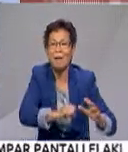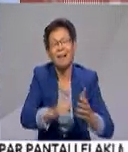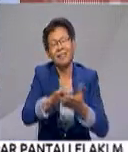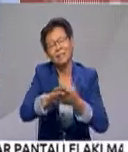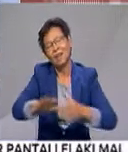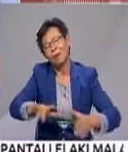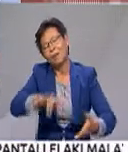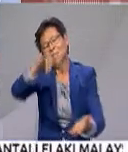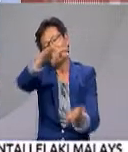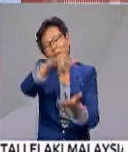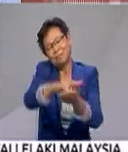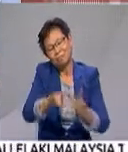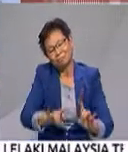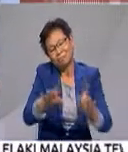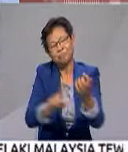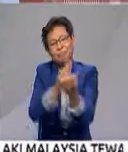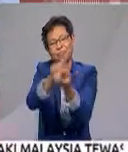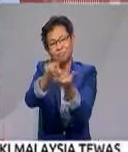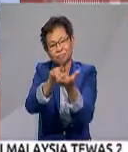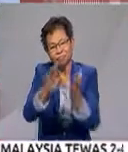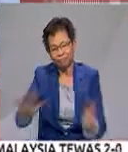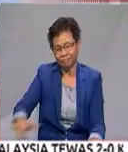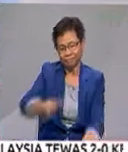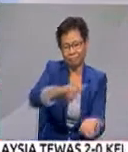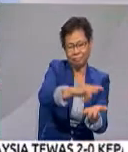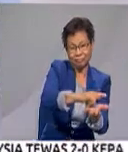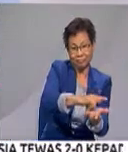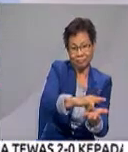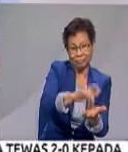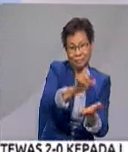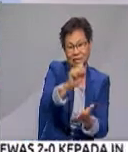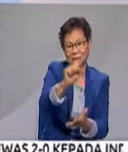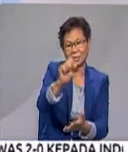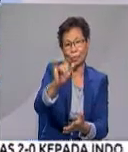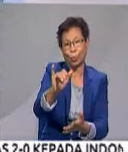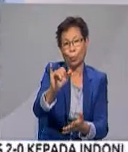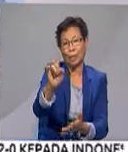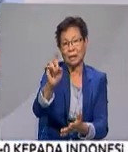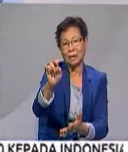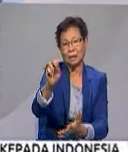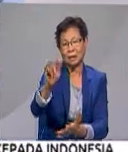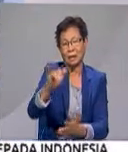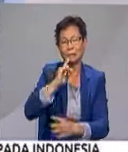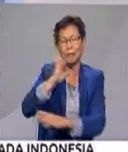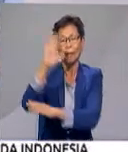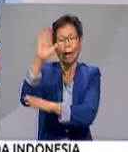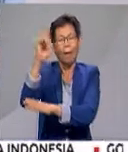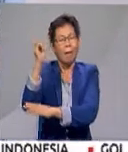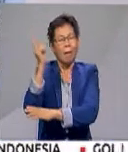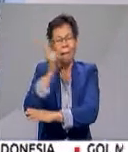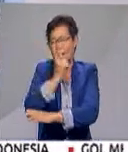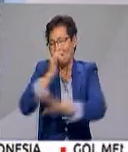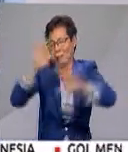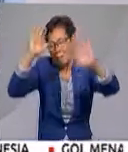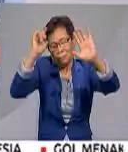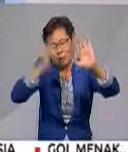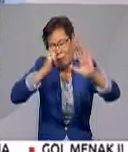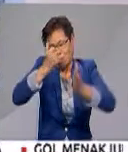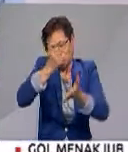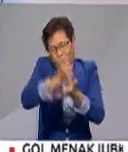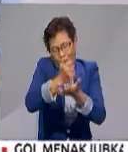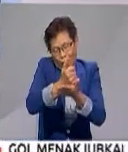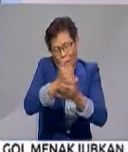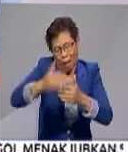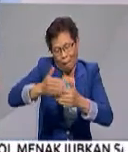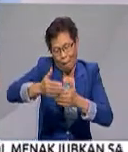airnya. Dia yang ditemui media di lapangan terbang antarabangsa Sydney bersumpah tidak akan menolong sesiapa selepas ini.